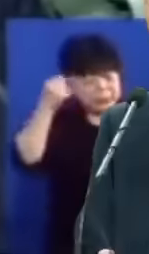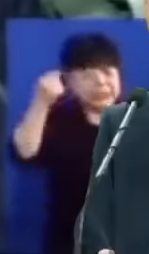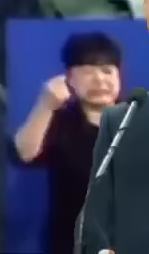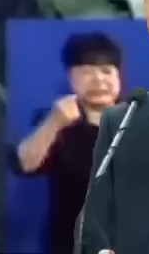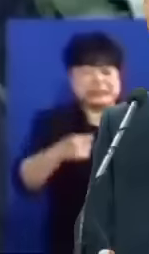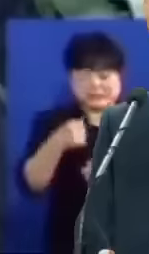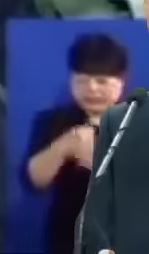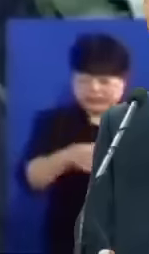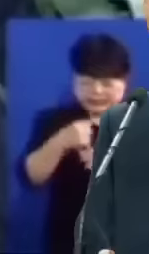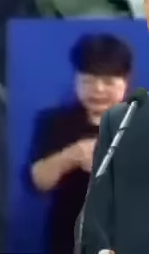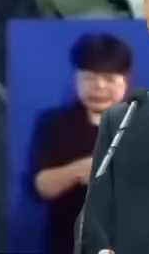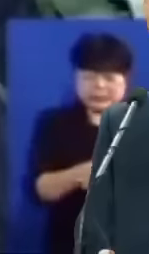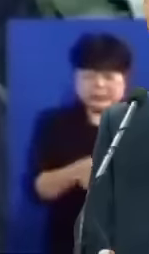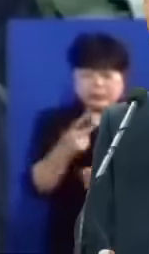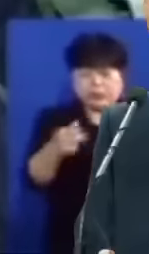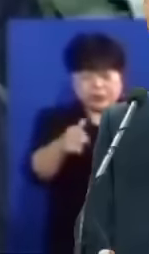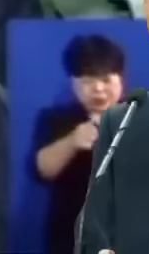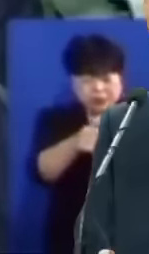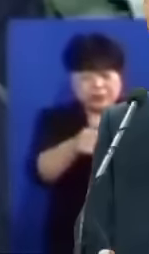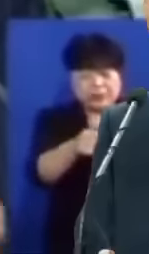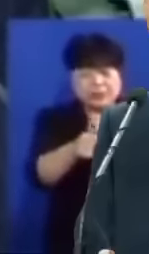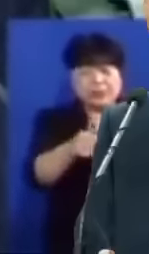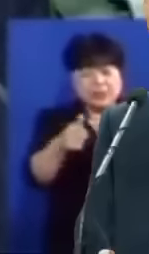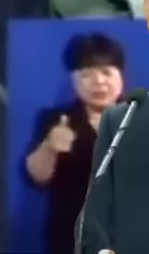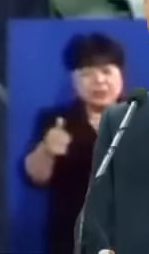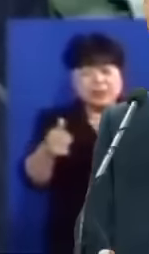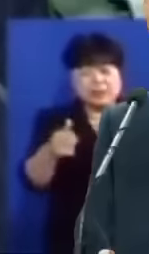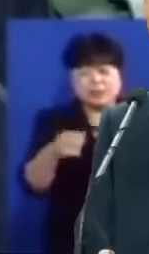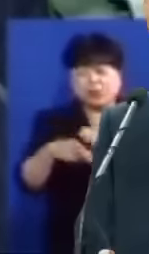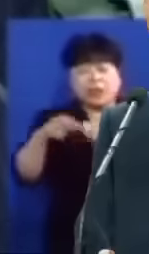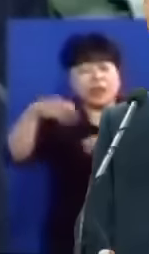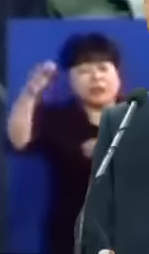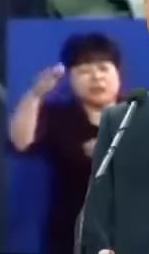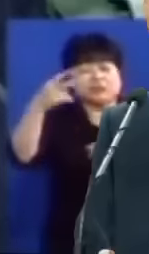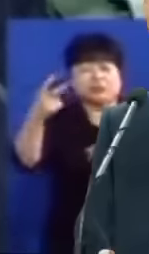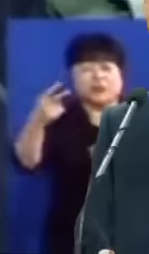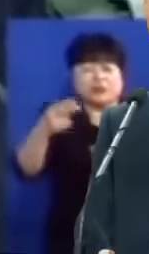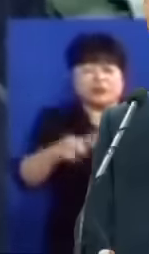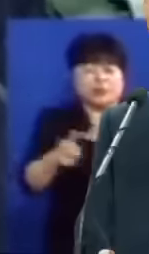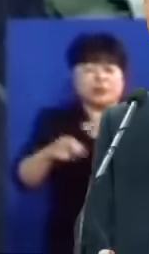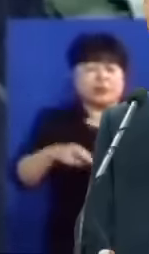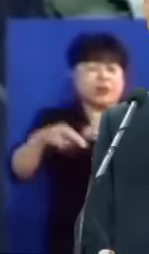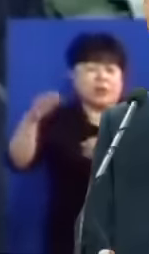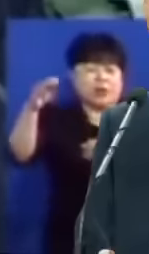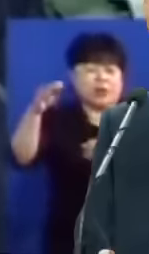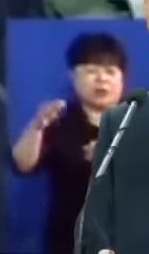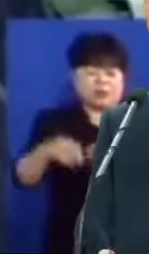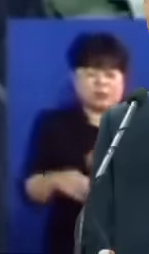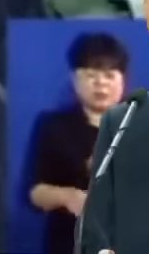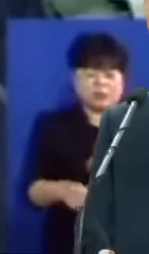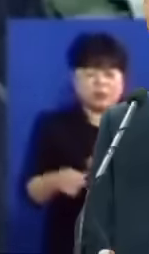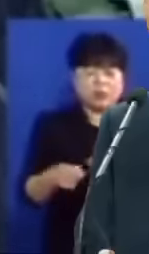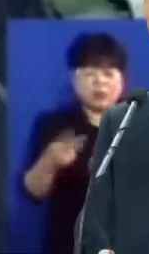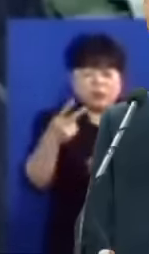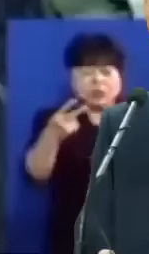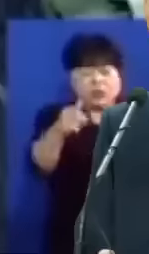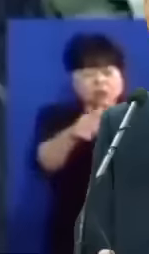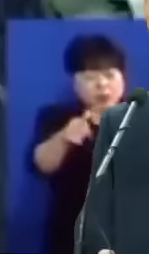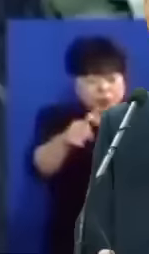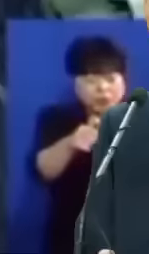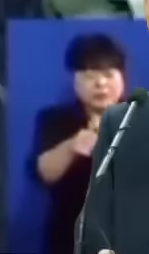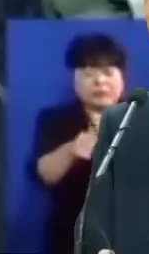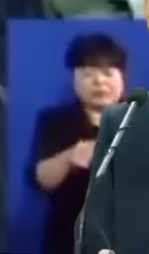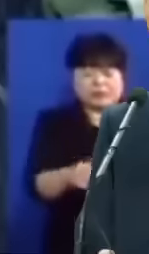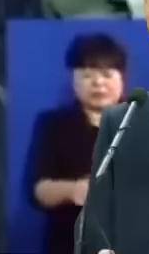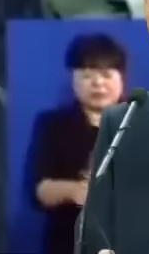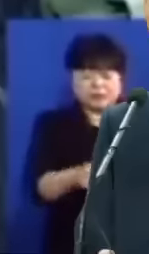하기 때문에 두 번 결혼해서 두 번 다 남편이 보따리 써서 도망쳤습니다. 왜냐하면 부정과 불평을 말하는 아내하고